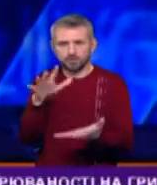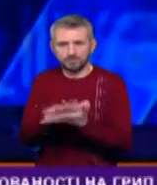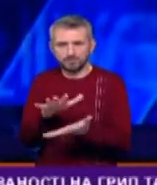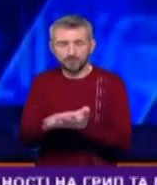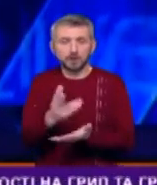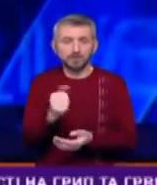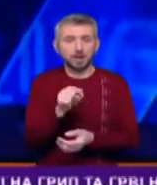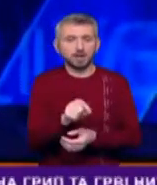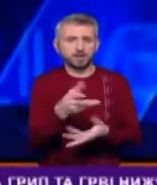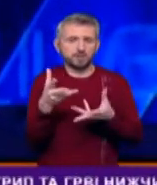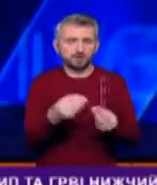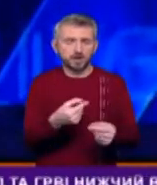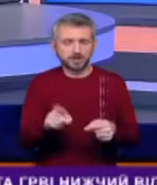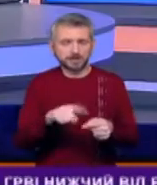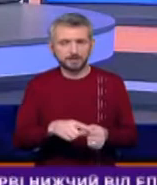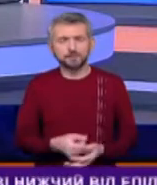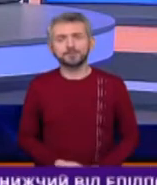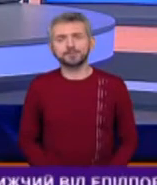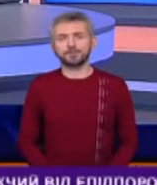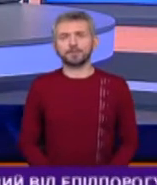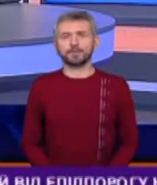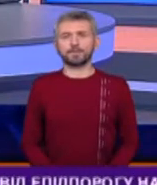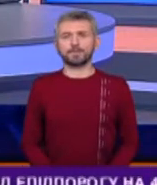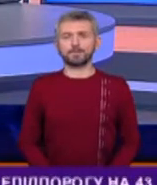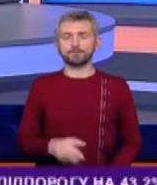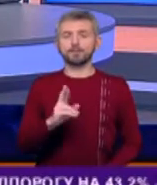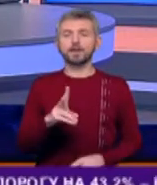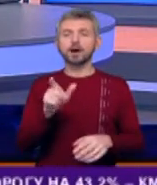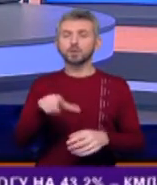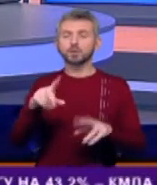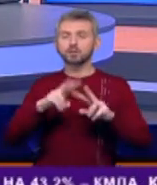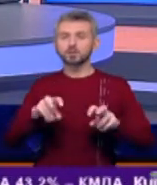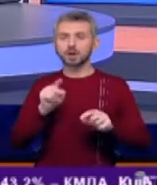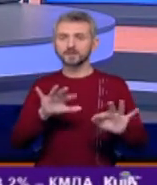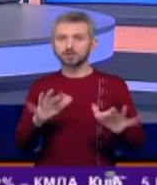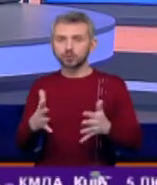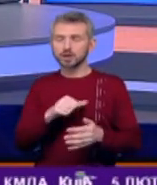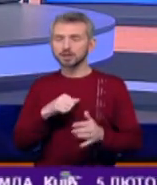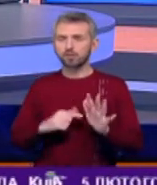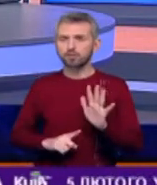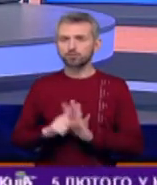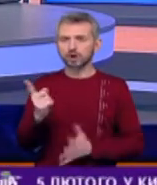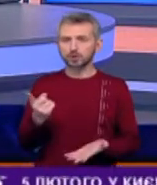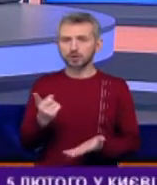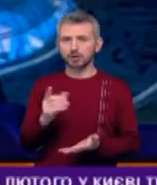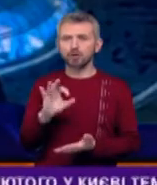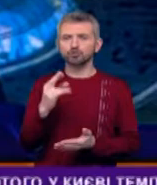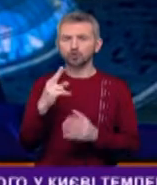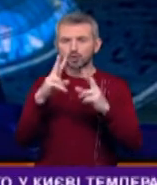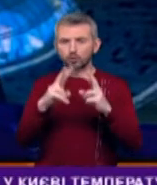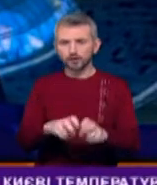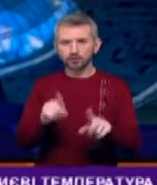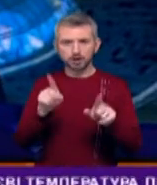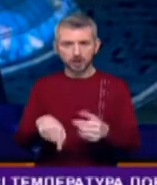ти впливаєш на процес. Абсолютно вірно. А от якщо як людям розбиратися в цій історії, ну, з самого початку, то соціологічне дослідження – це